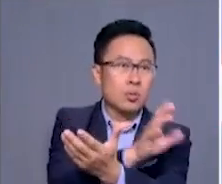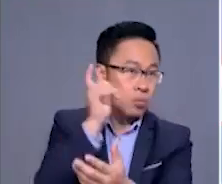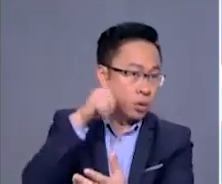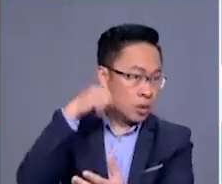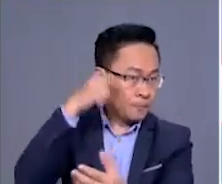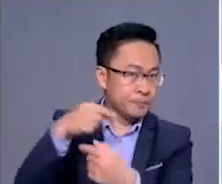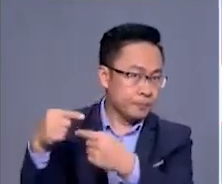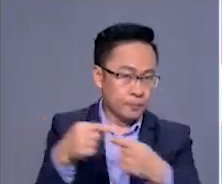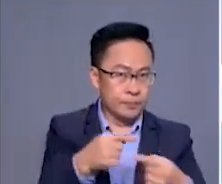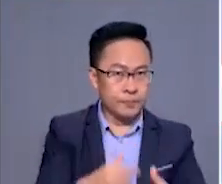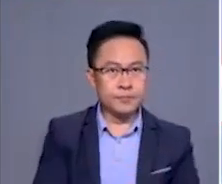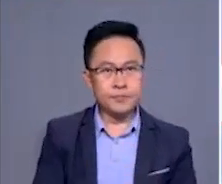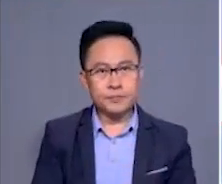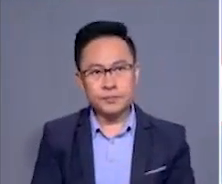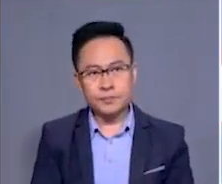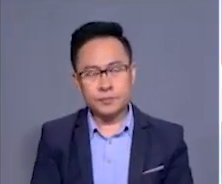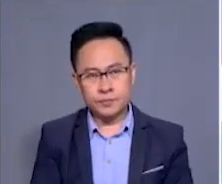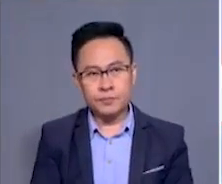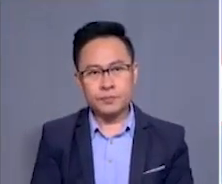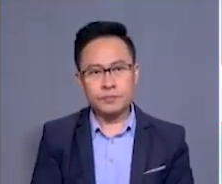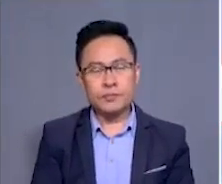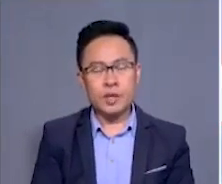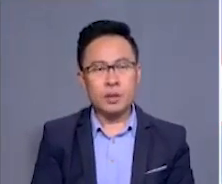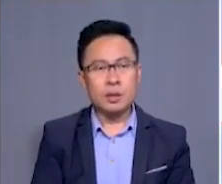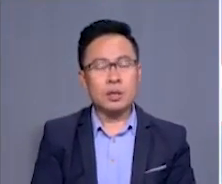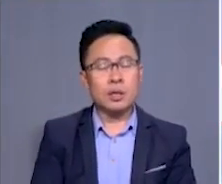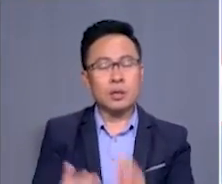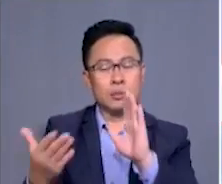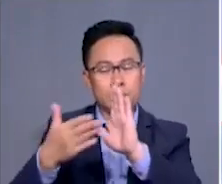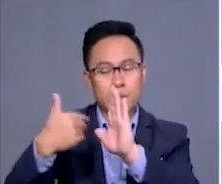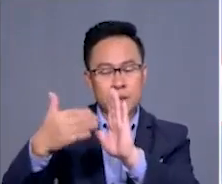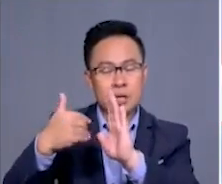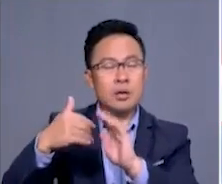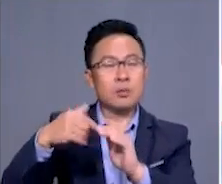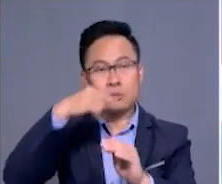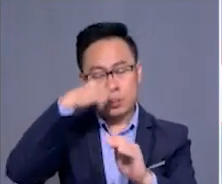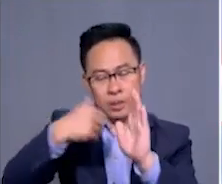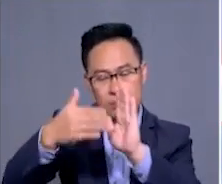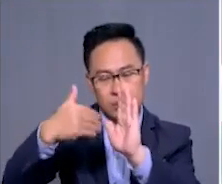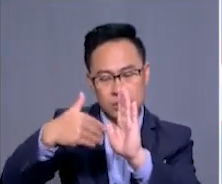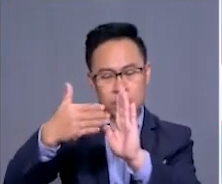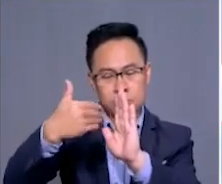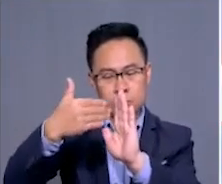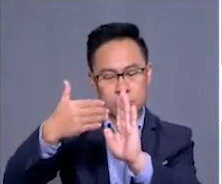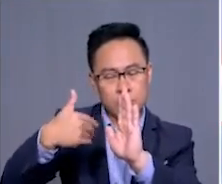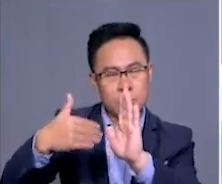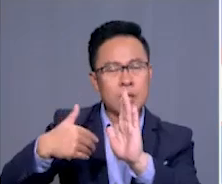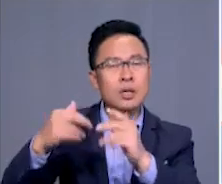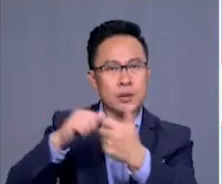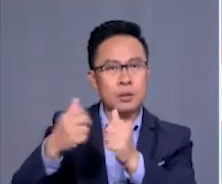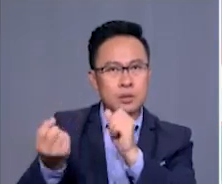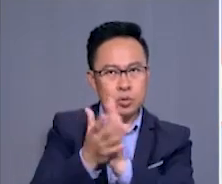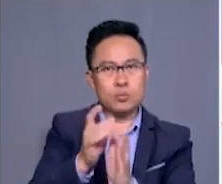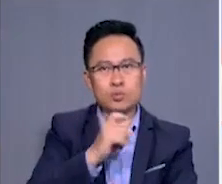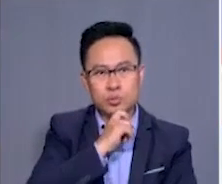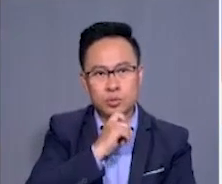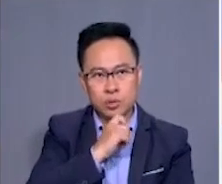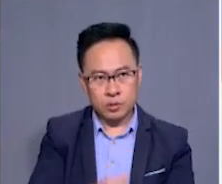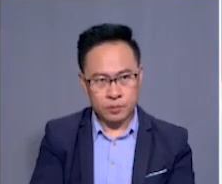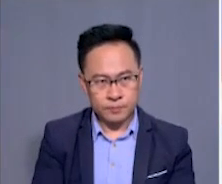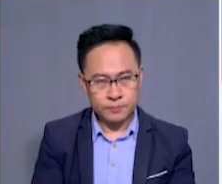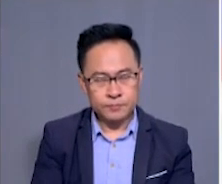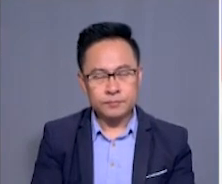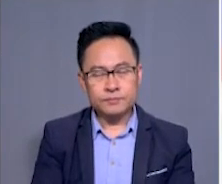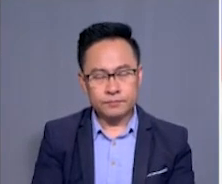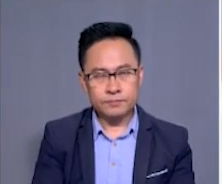ครับ ก็จะพ้นจากไทย ต่อหน้าตะวันตกของประเทศไทยมีส่วนได้เหมือนกันครับ ค่ะเอาละค่ะขอบพระคุณมากนะคะเ